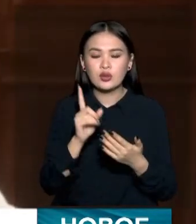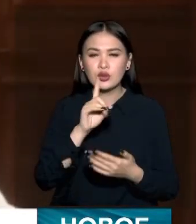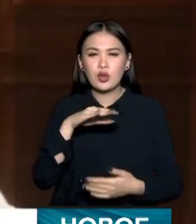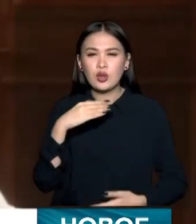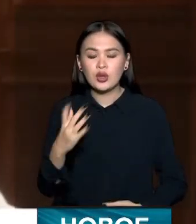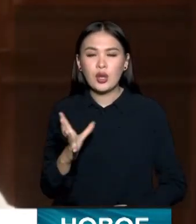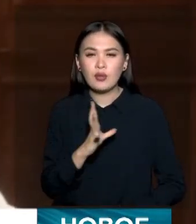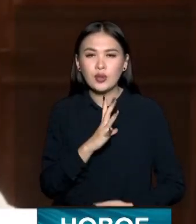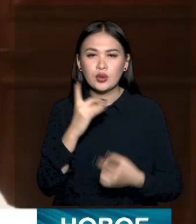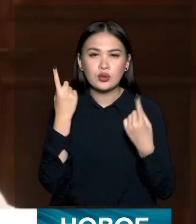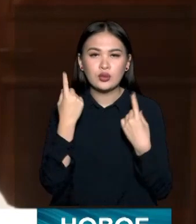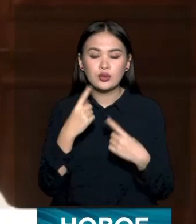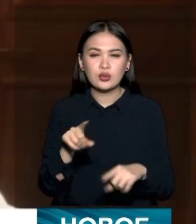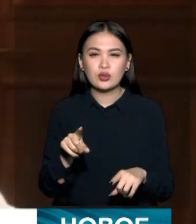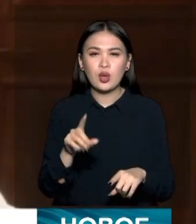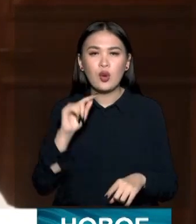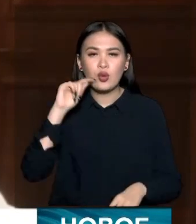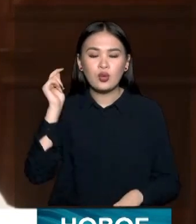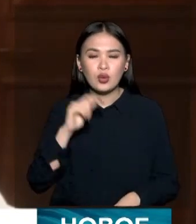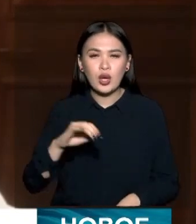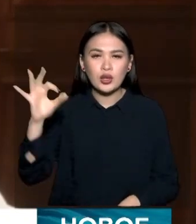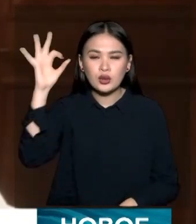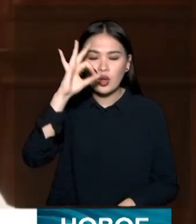стороны, события в Украине,